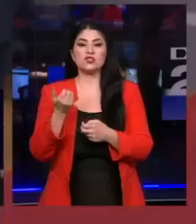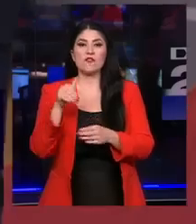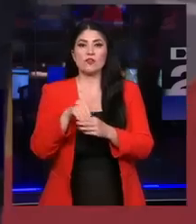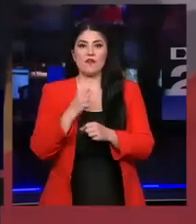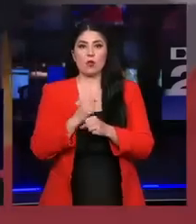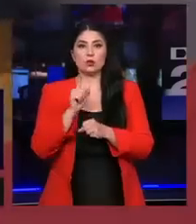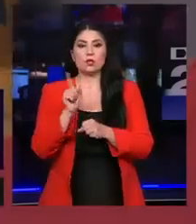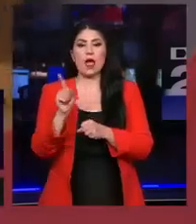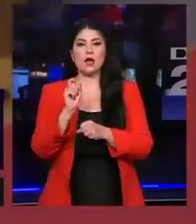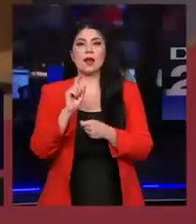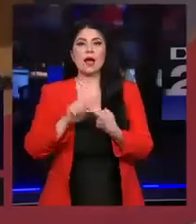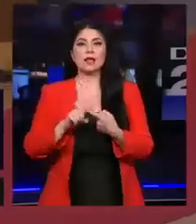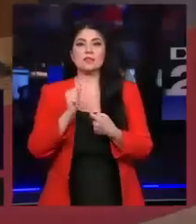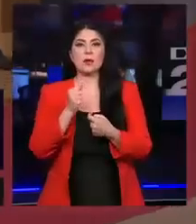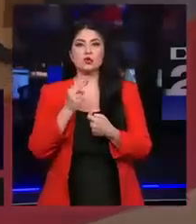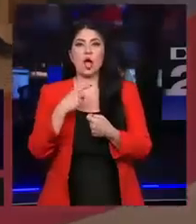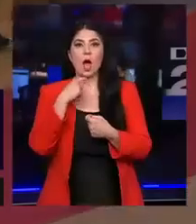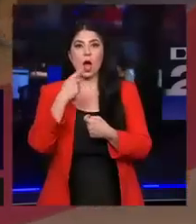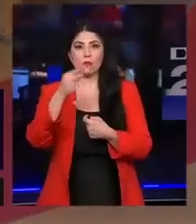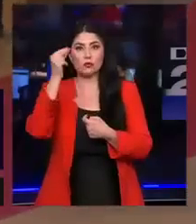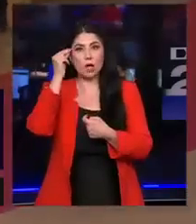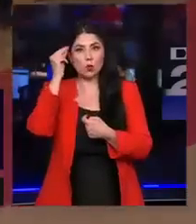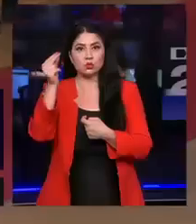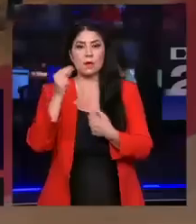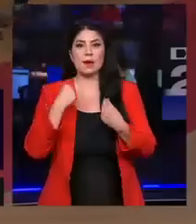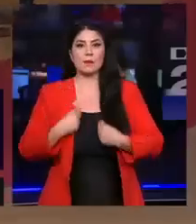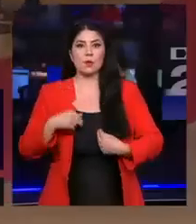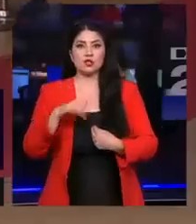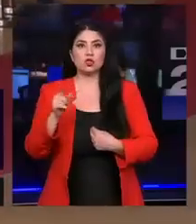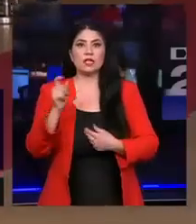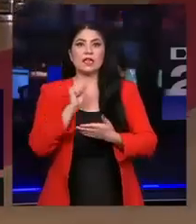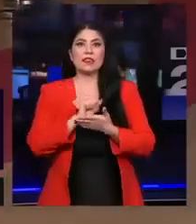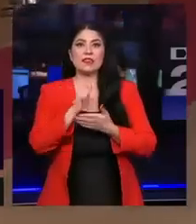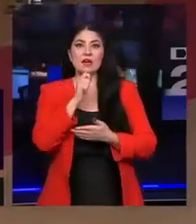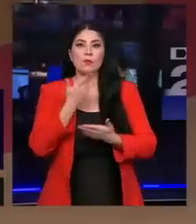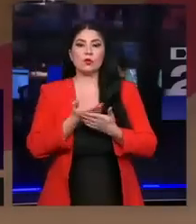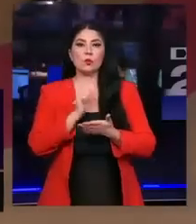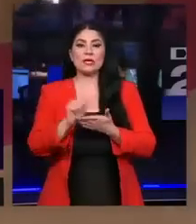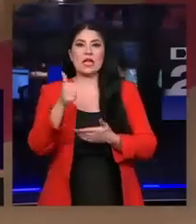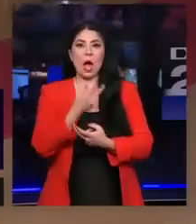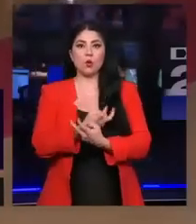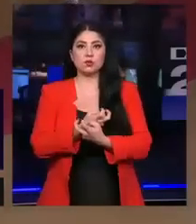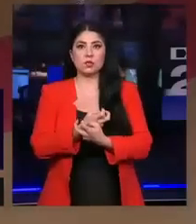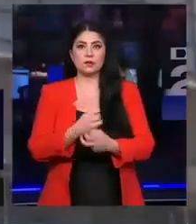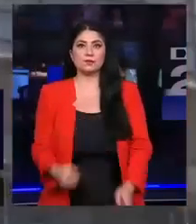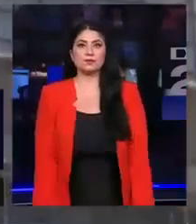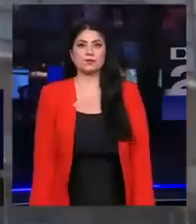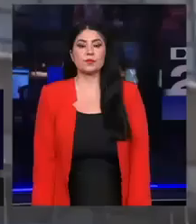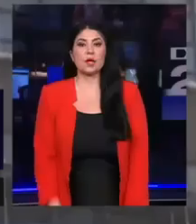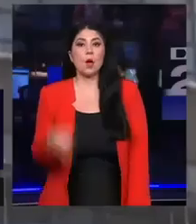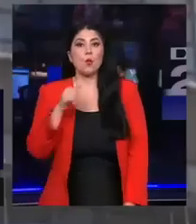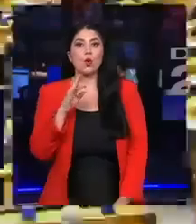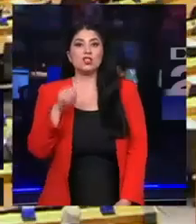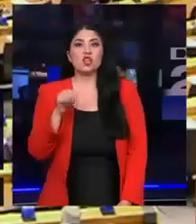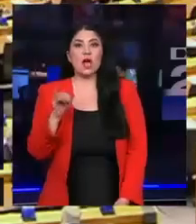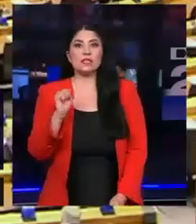pentru Schengen. Anunțul a fost făcut de premierul Marcel Ciolacu într-un interviu în presa austriacă. Discutăm în continuare cu Siegfried Mureșan, europarlamentar